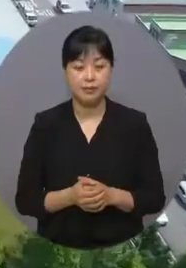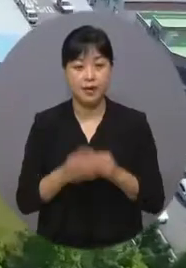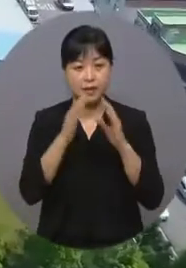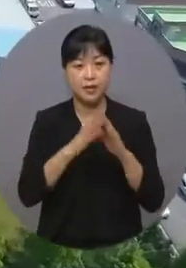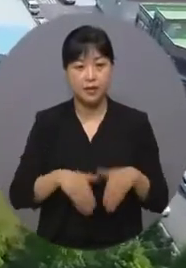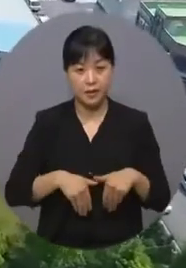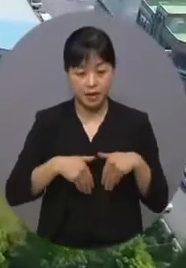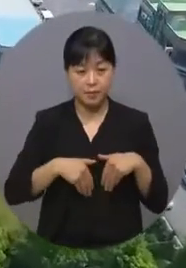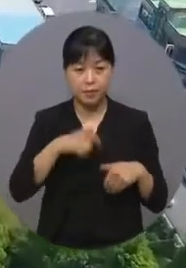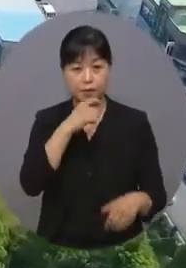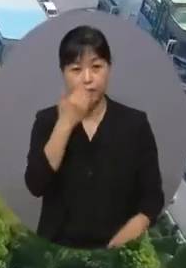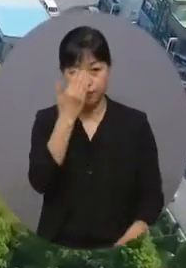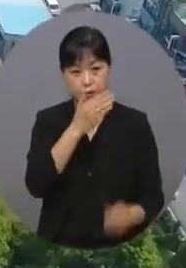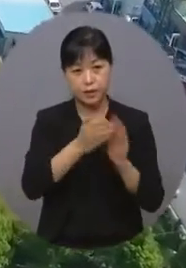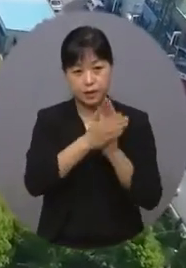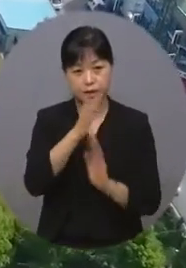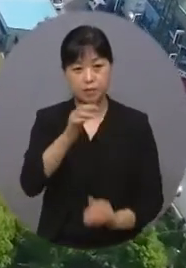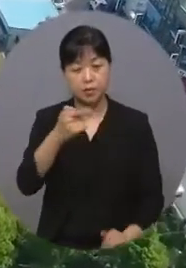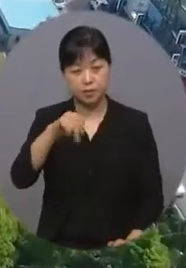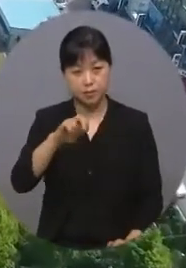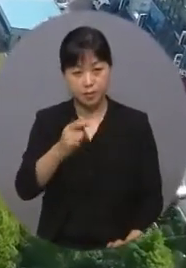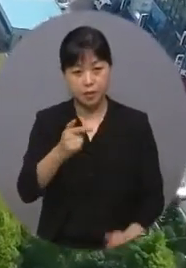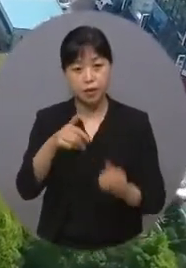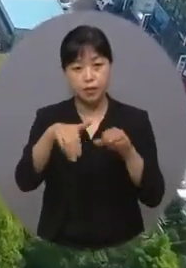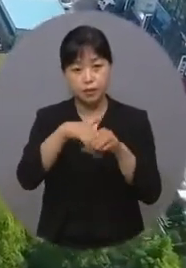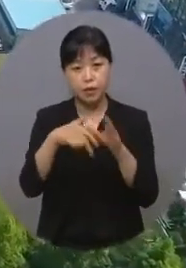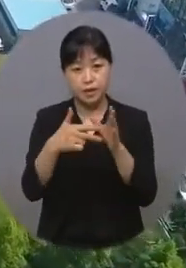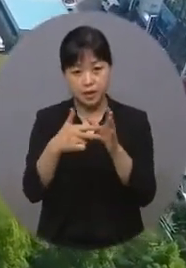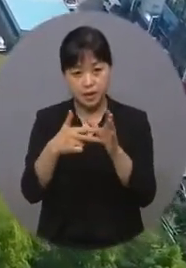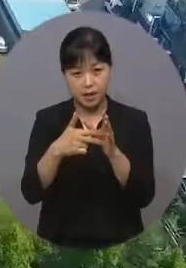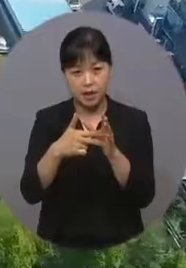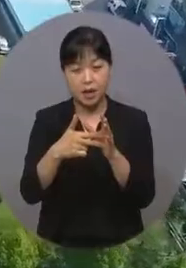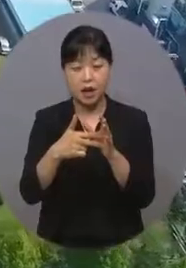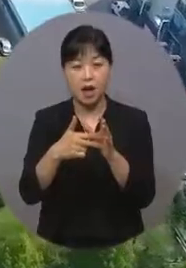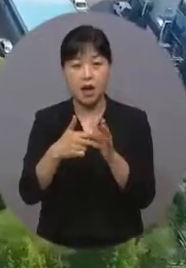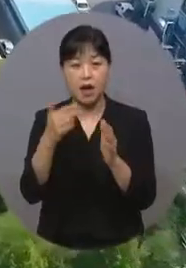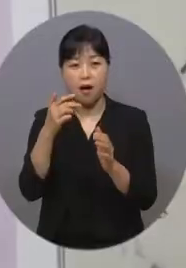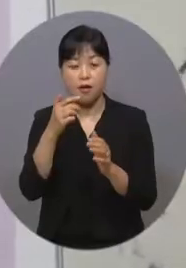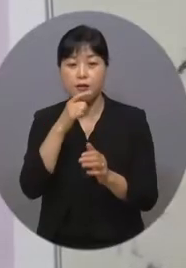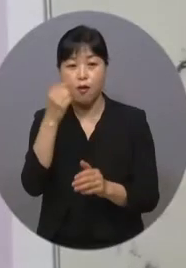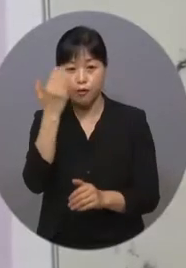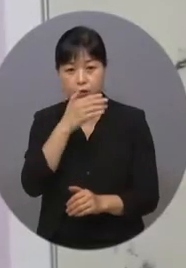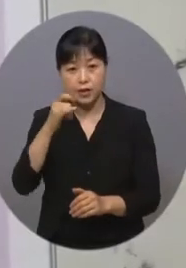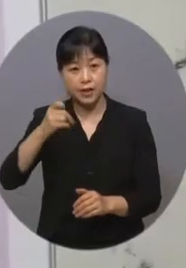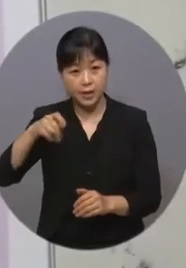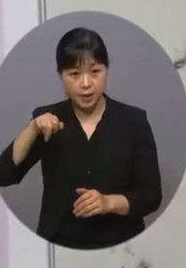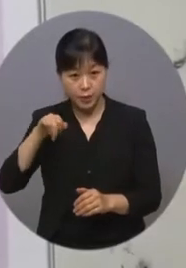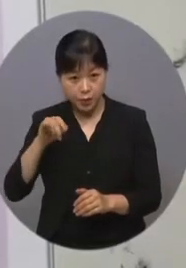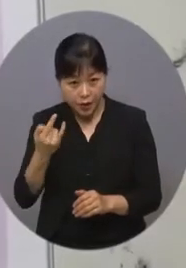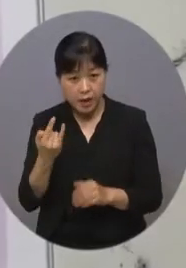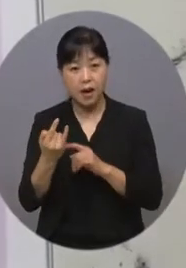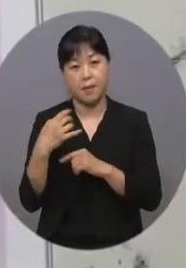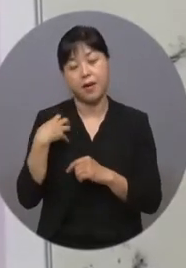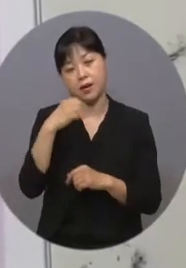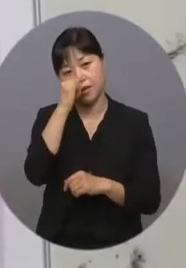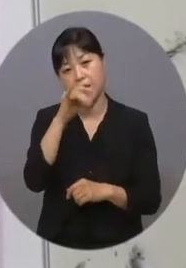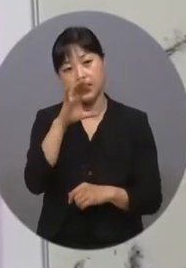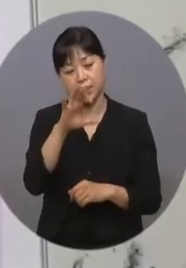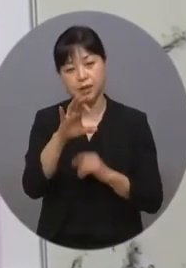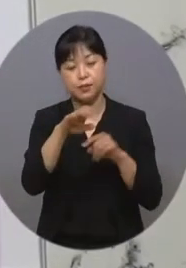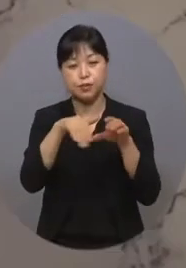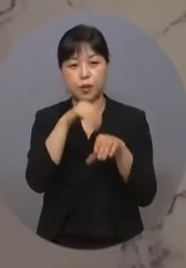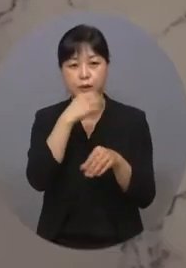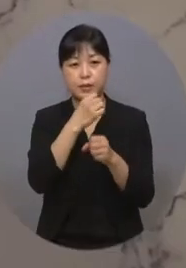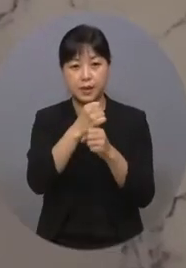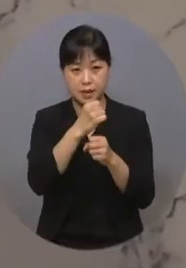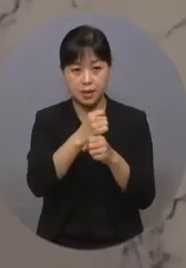전라남도와 여수시 범민문화재단 여수 캘리베가 주관한 화장실 문화복지 만들기에는